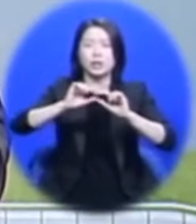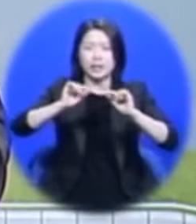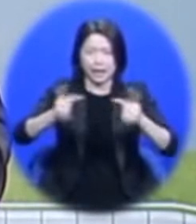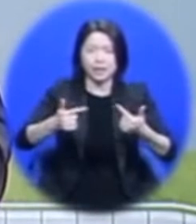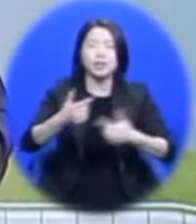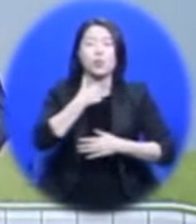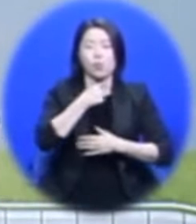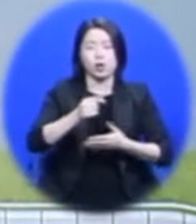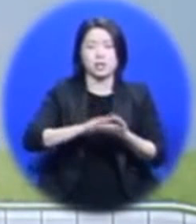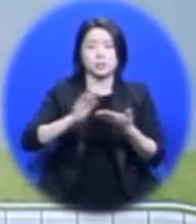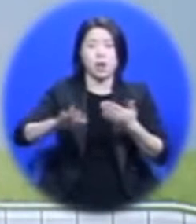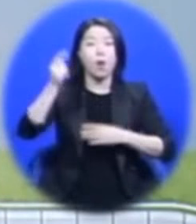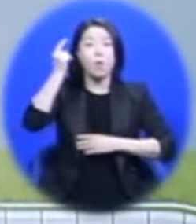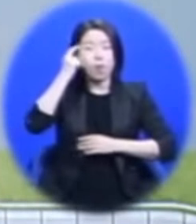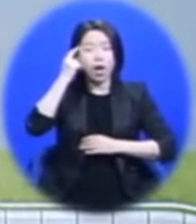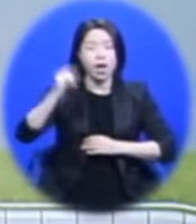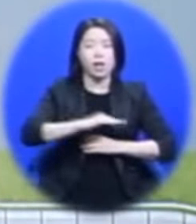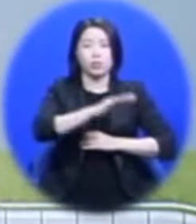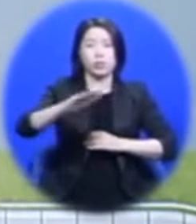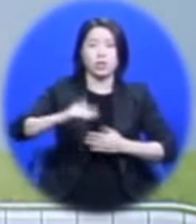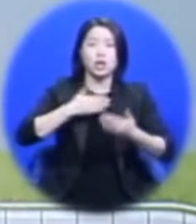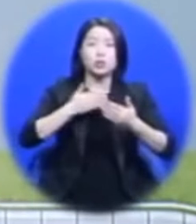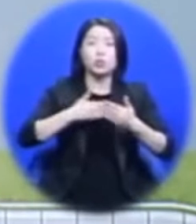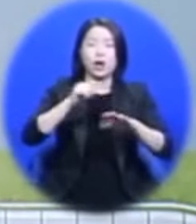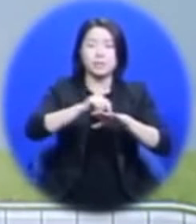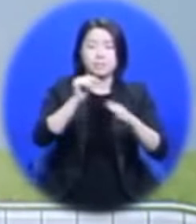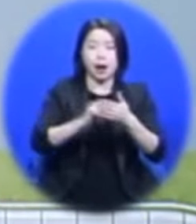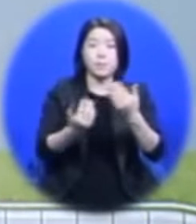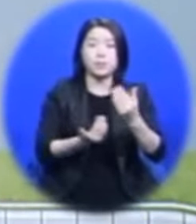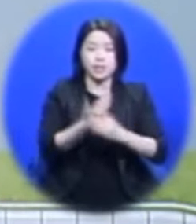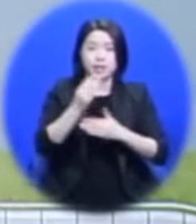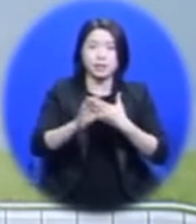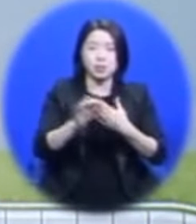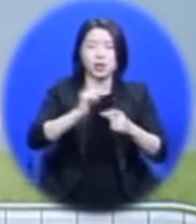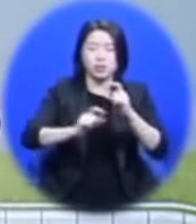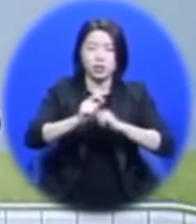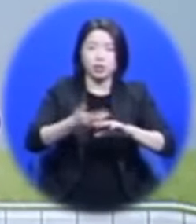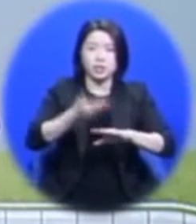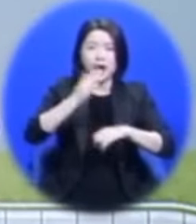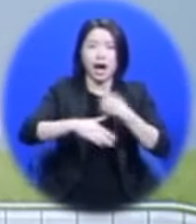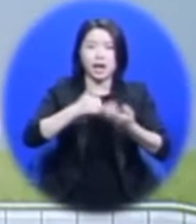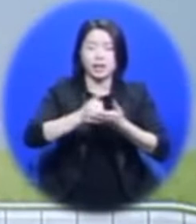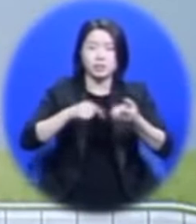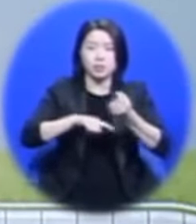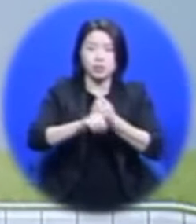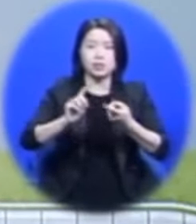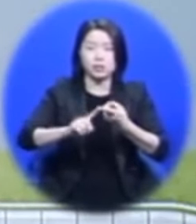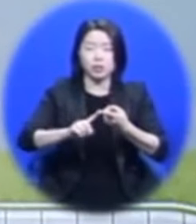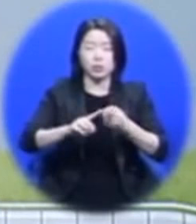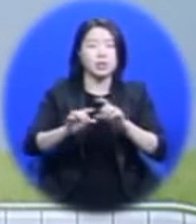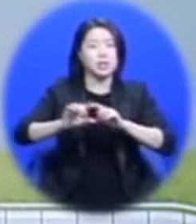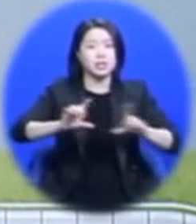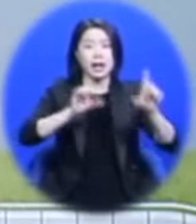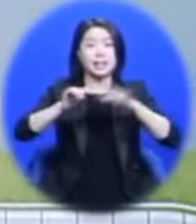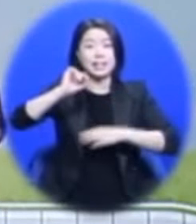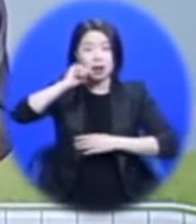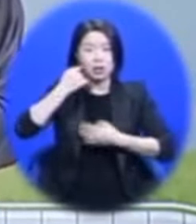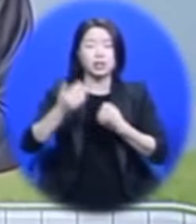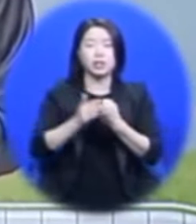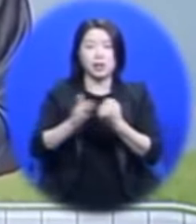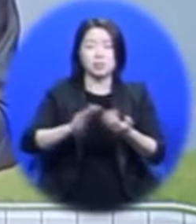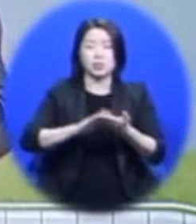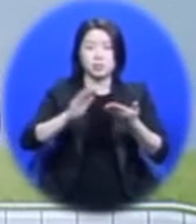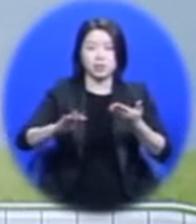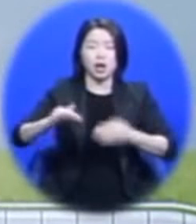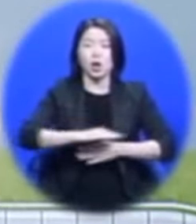원하십니다. 왜? 우리가 두려워하는 마음이 생기면 더 이상 하나님 뜻대로 살 수가 없기 때문입니다. 그리고